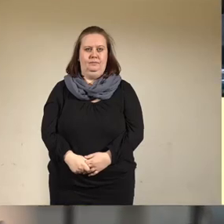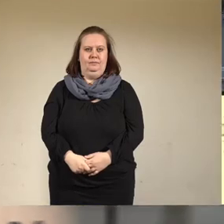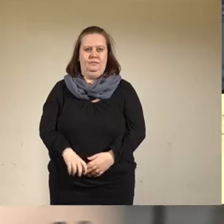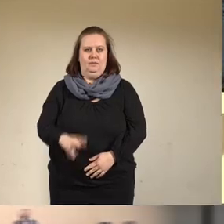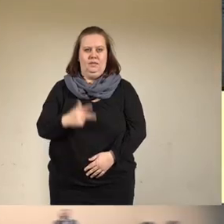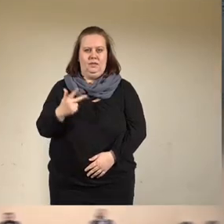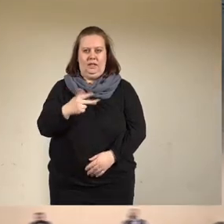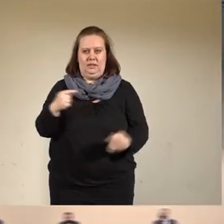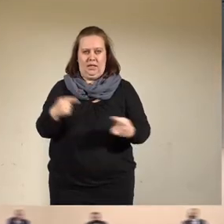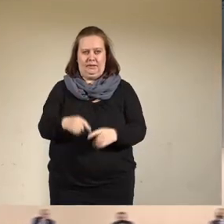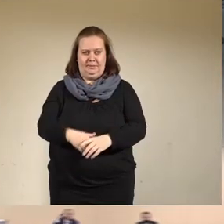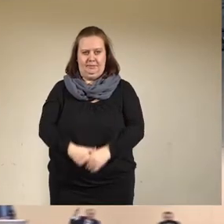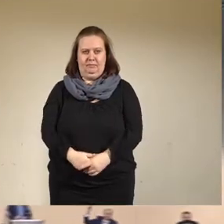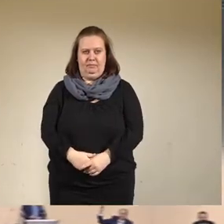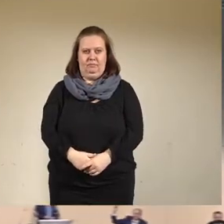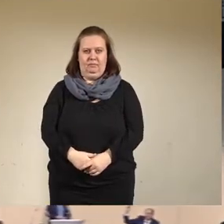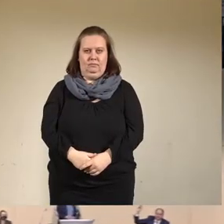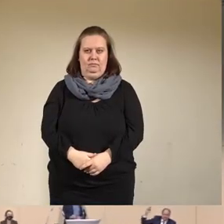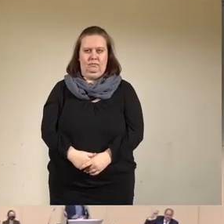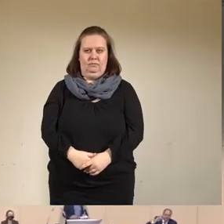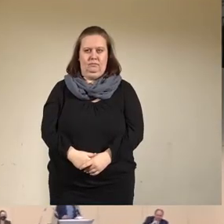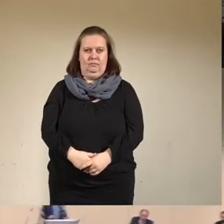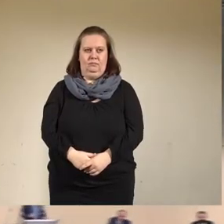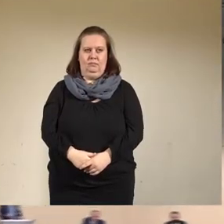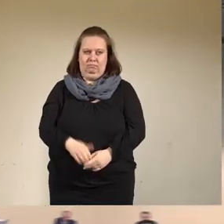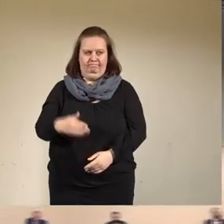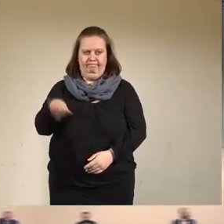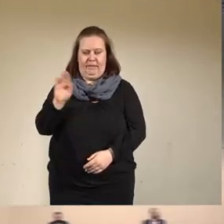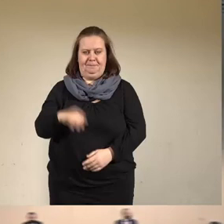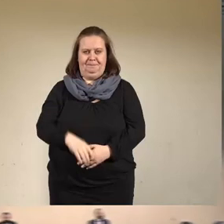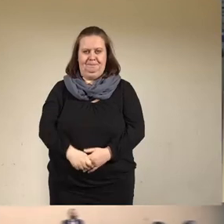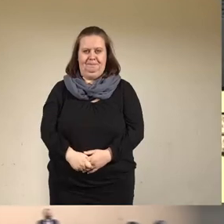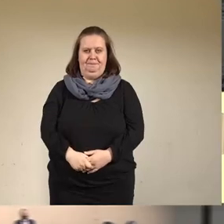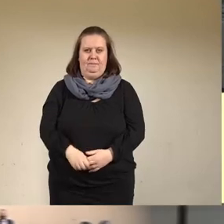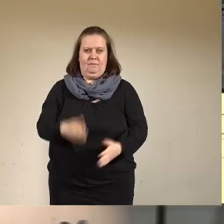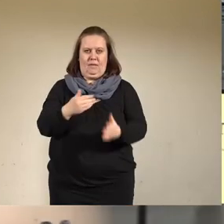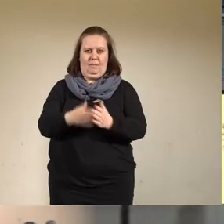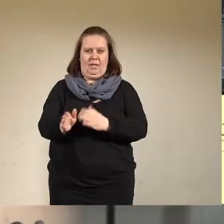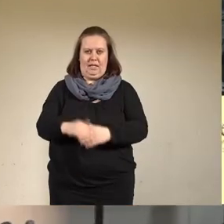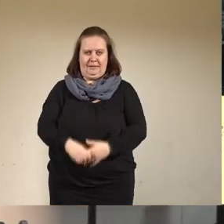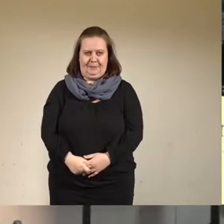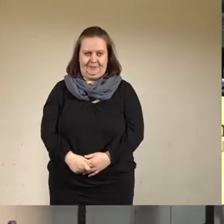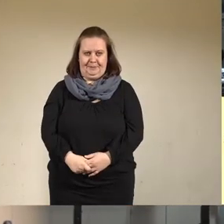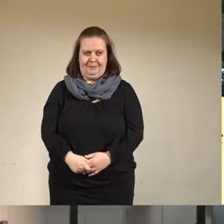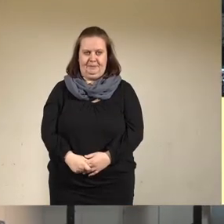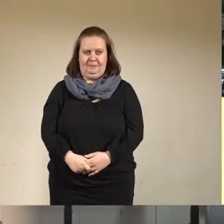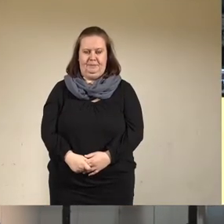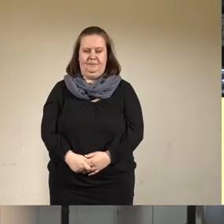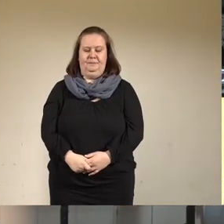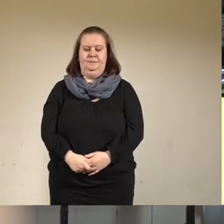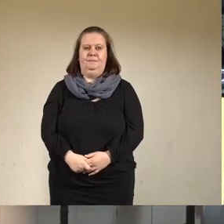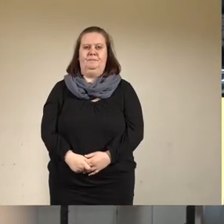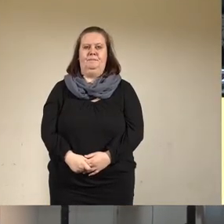Auch drei Gegenstimmen. Auch das mit übergroßer Mehrheit abgelehnt. Wir